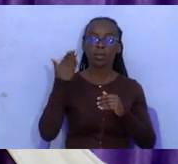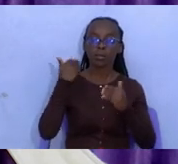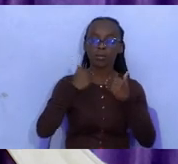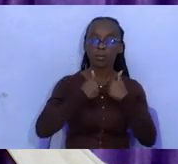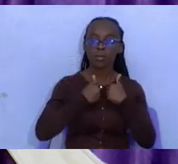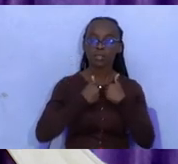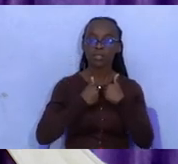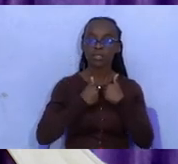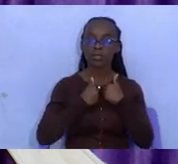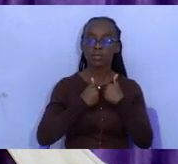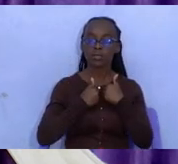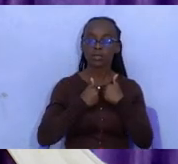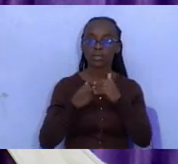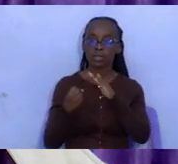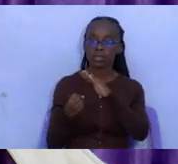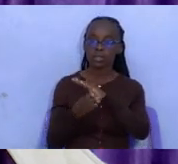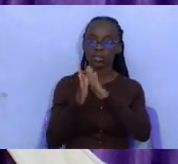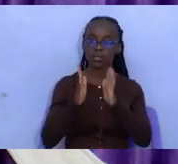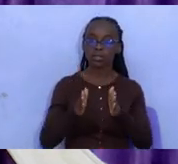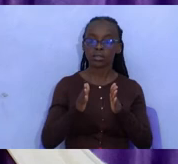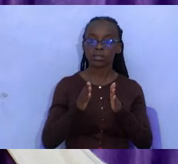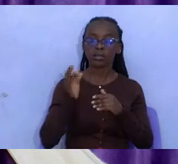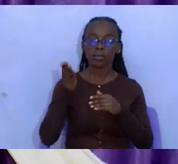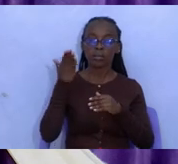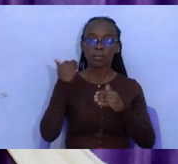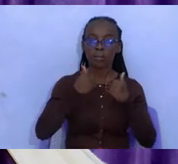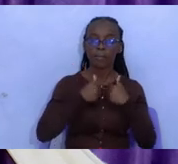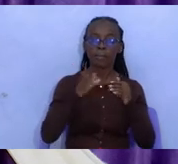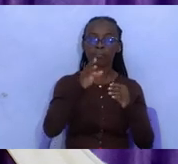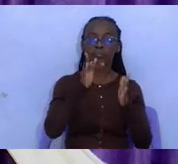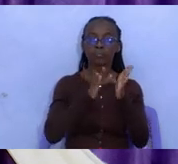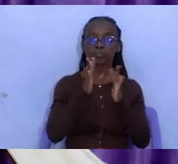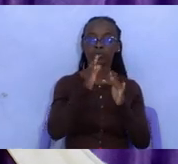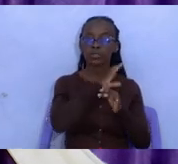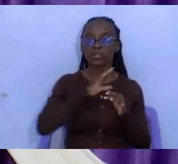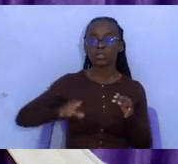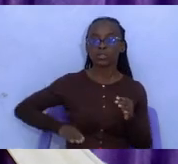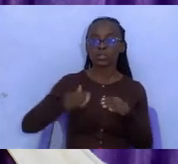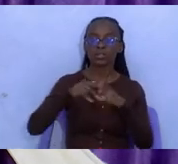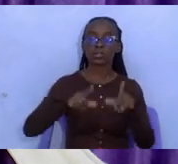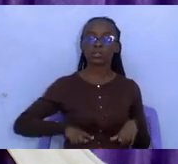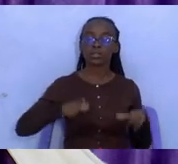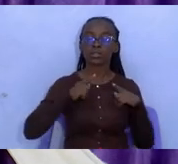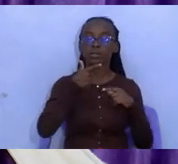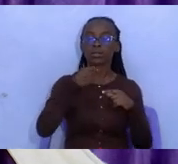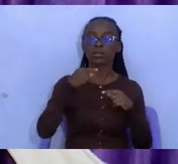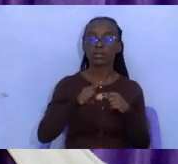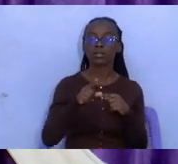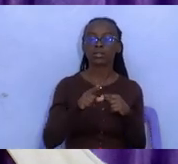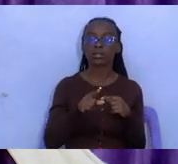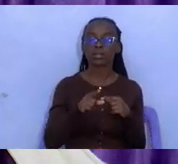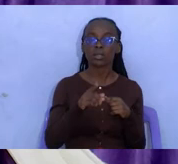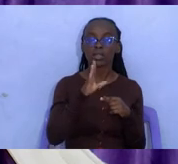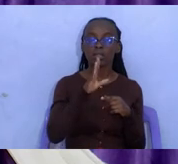Alikuwa na Yesu Kristo kwa maisha yake as a person. Na ukitaka